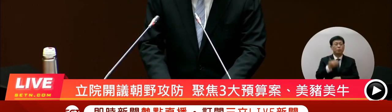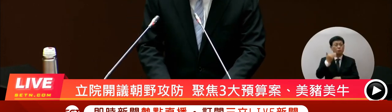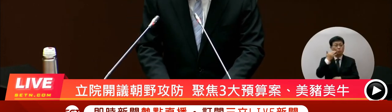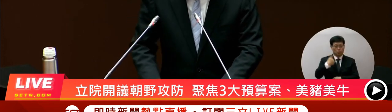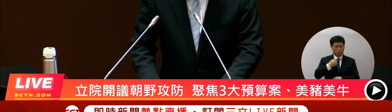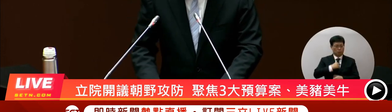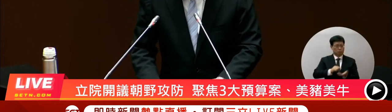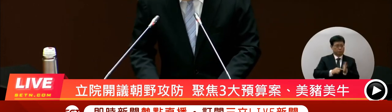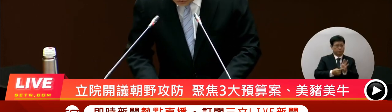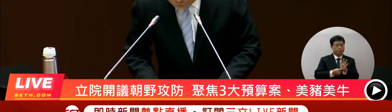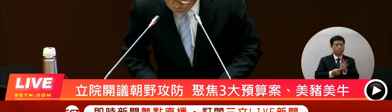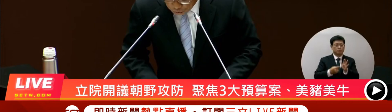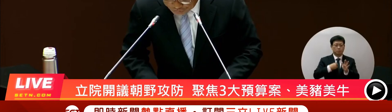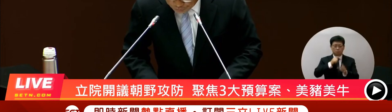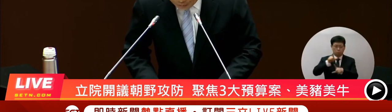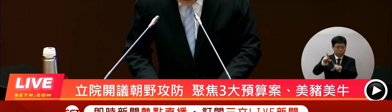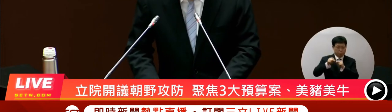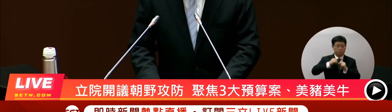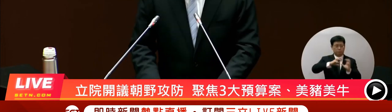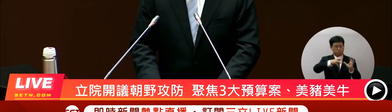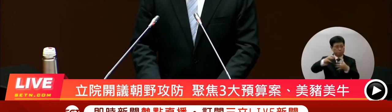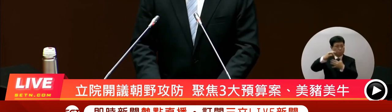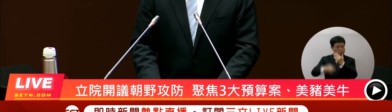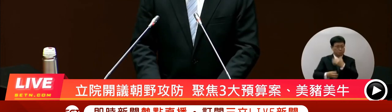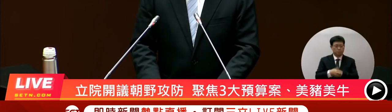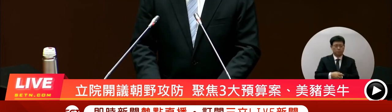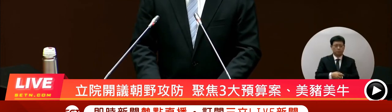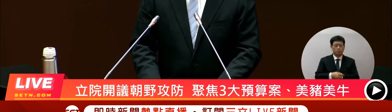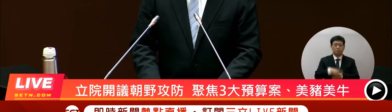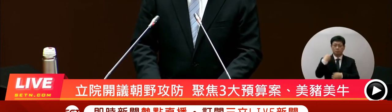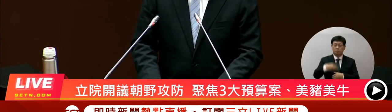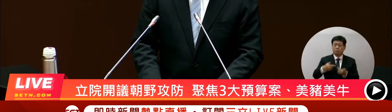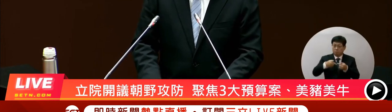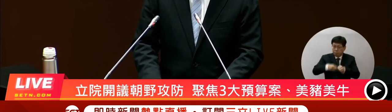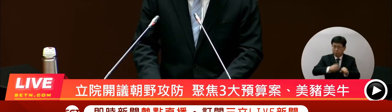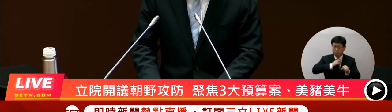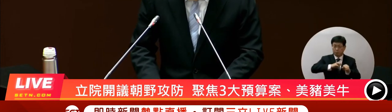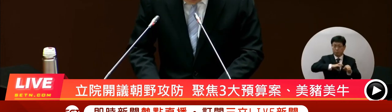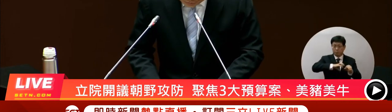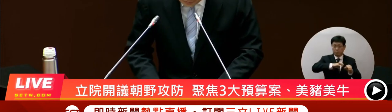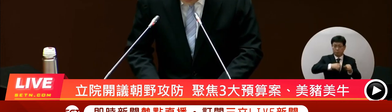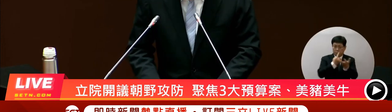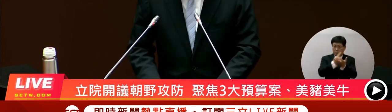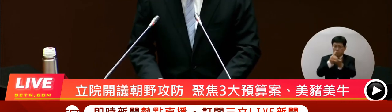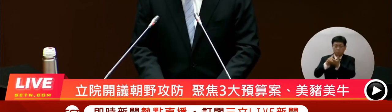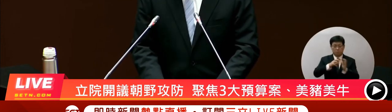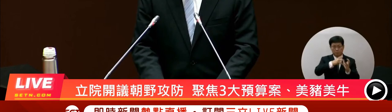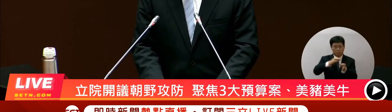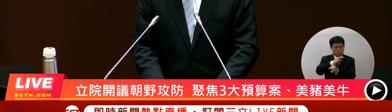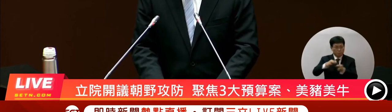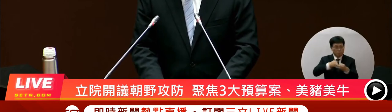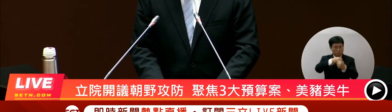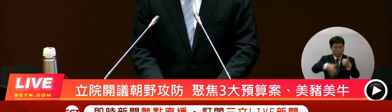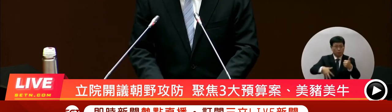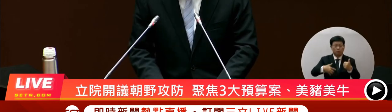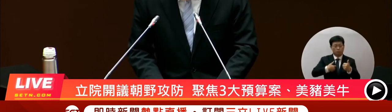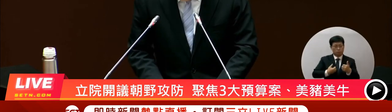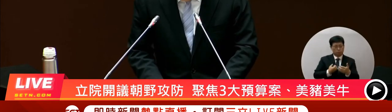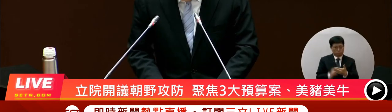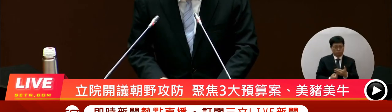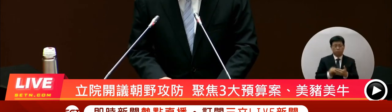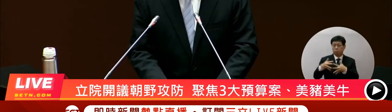展现遵守国际规划、融入全球经济决心的这个时候，美国